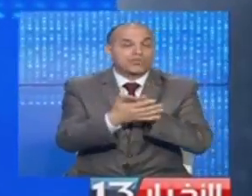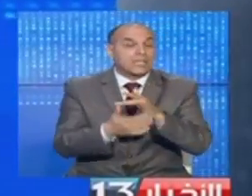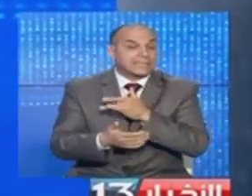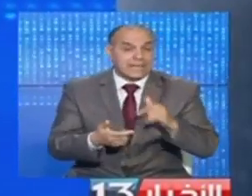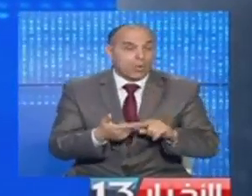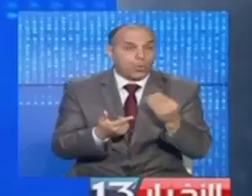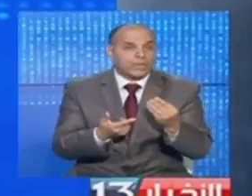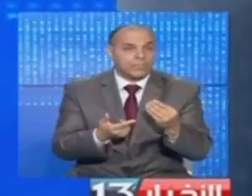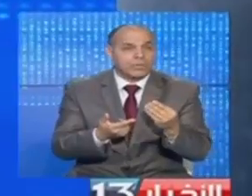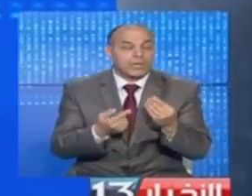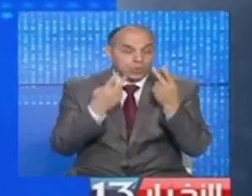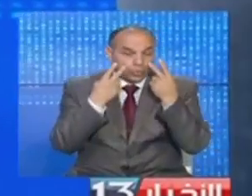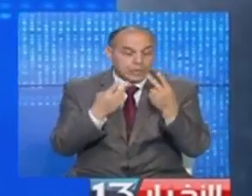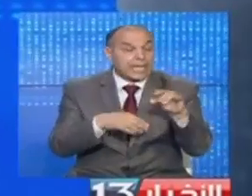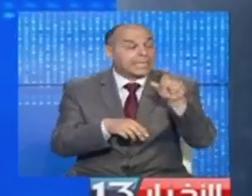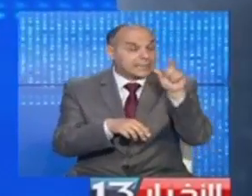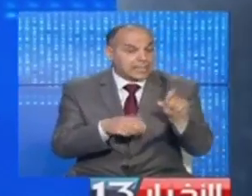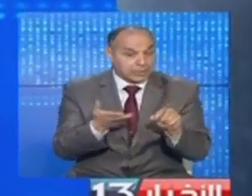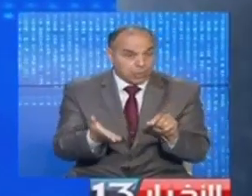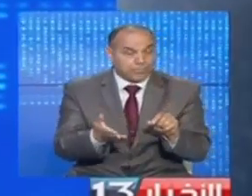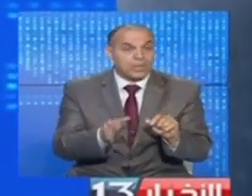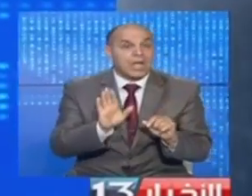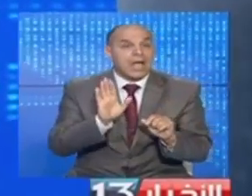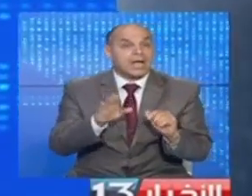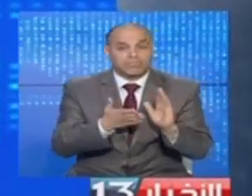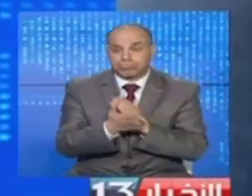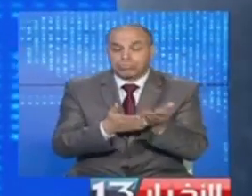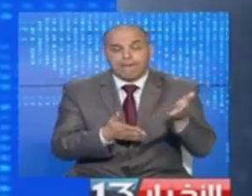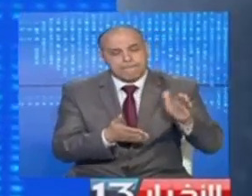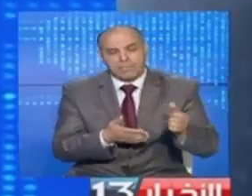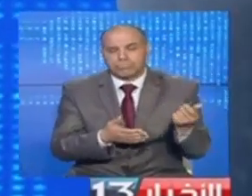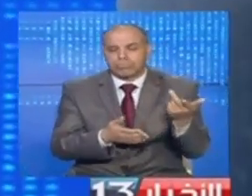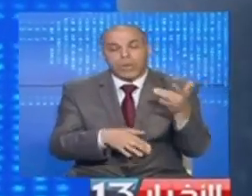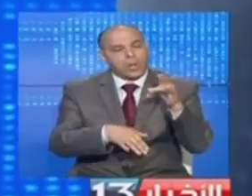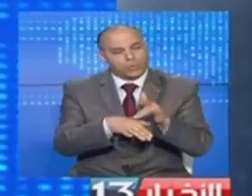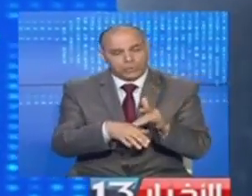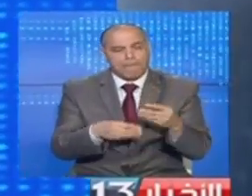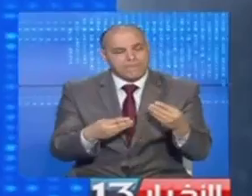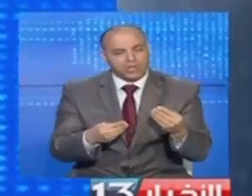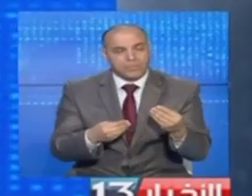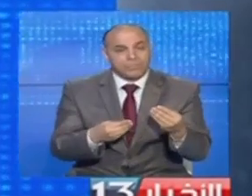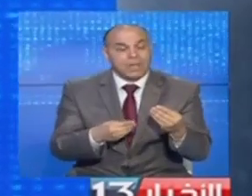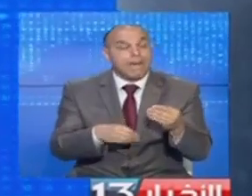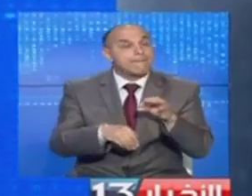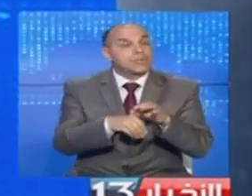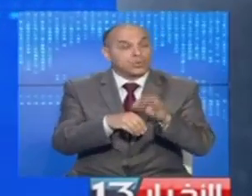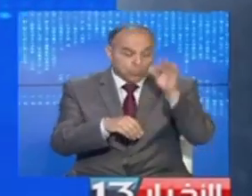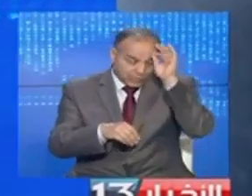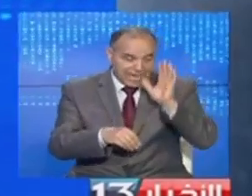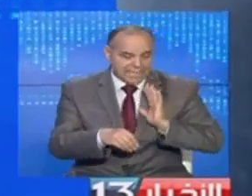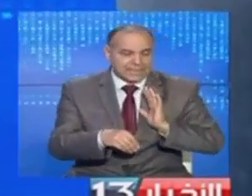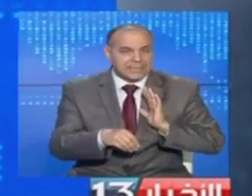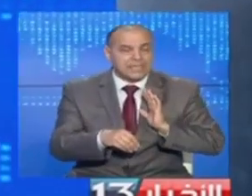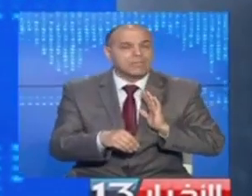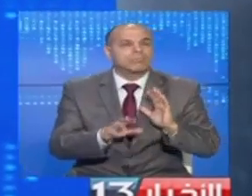الصحية التي تشهدها إيطاليا من حيث أعداد الوفيات أو الإصابات. البعثة الطبية العسكرية